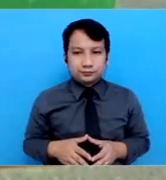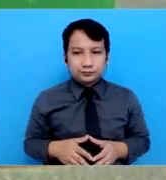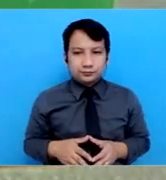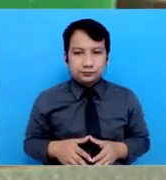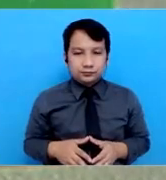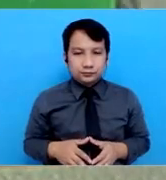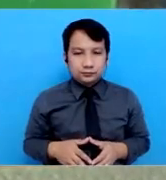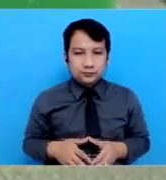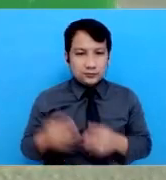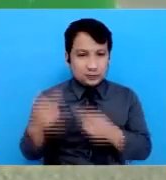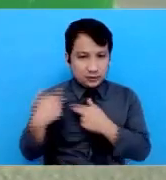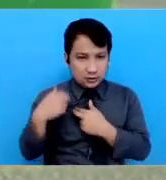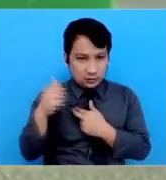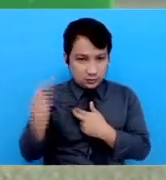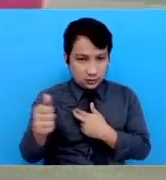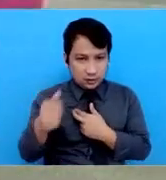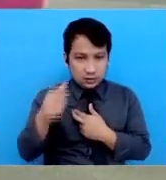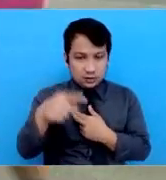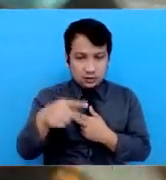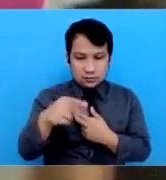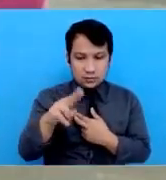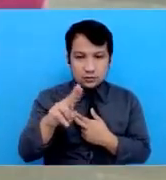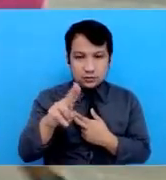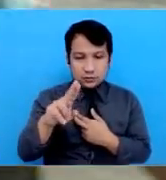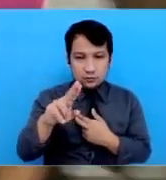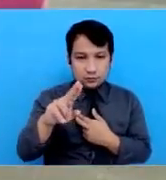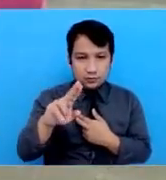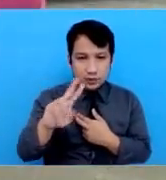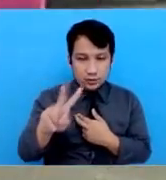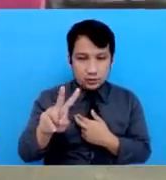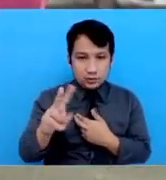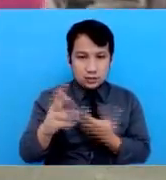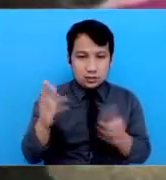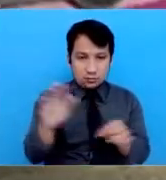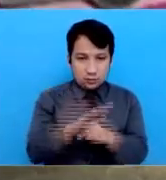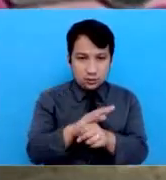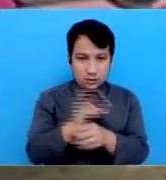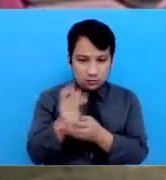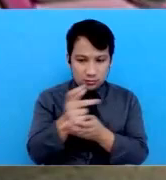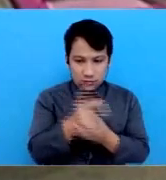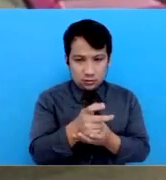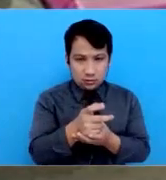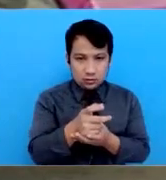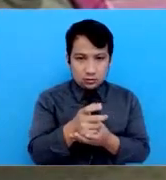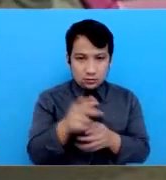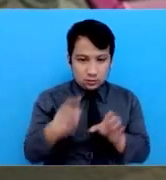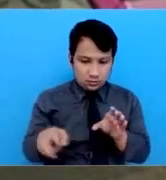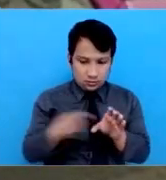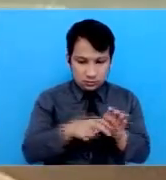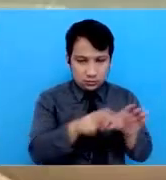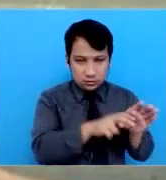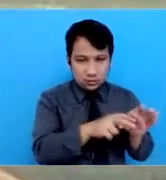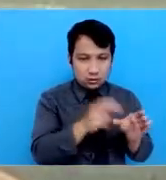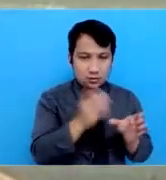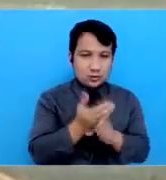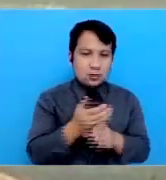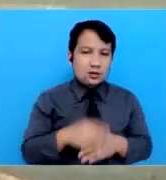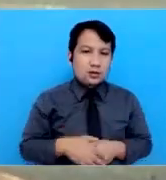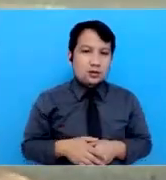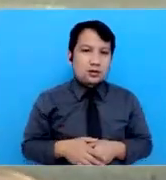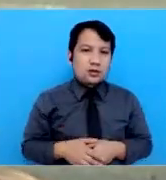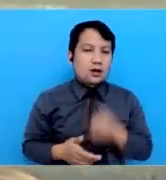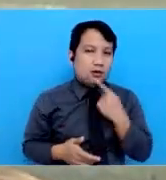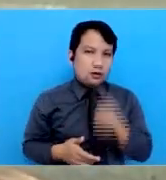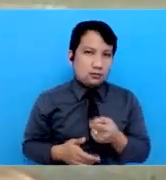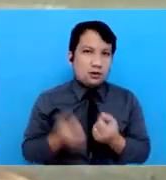Obligado rin daw ang mga PUV driver na siguruhing fully vaccinated ang mga isinasakay nilang pasahero. Meron pa rin po ang